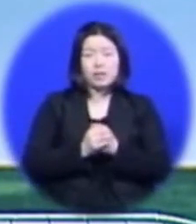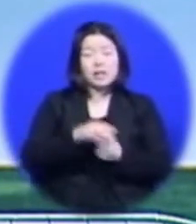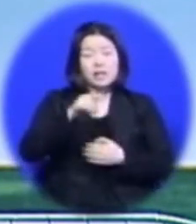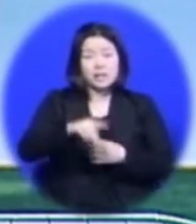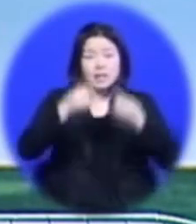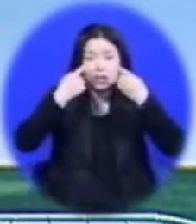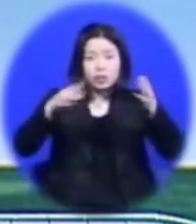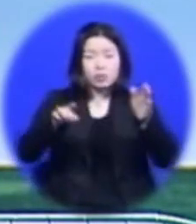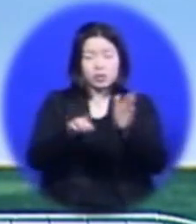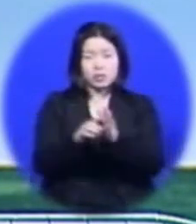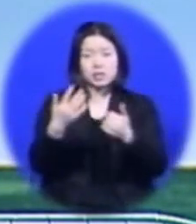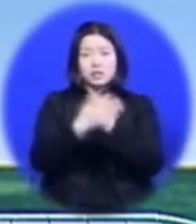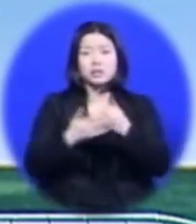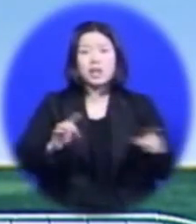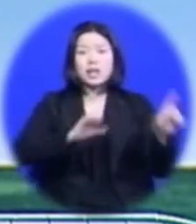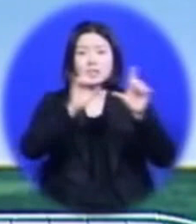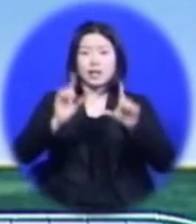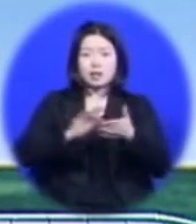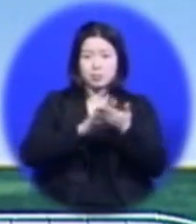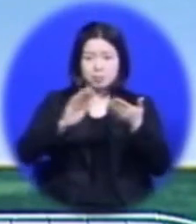이 확신이 은혜의 삶이에요.